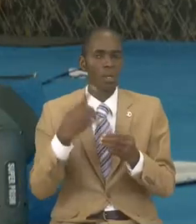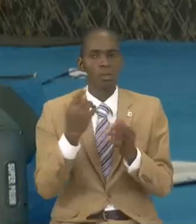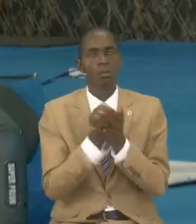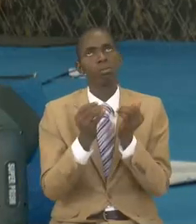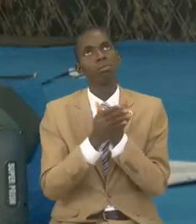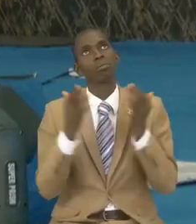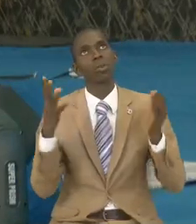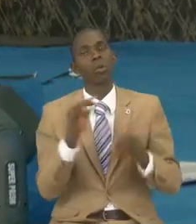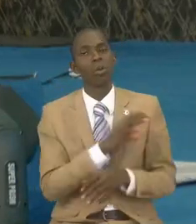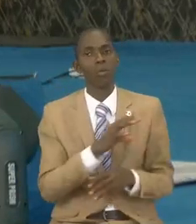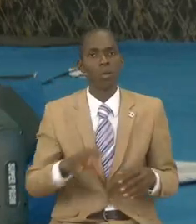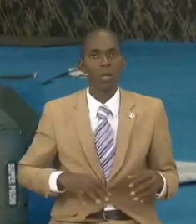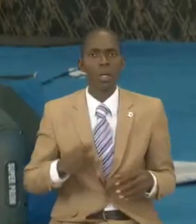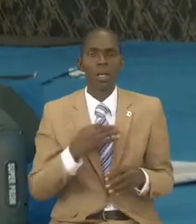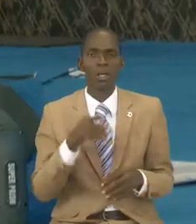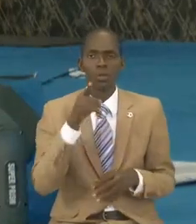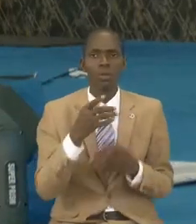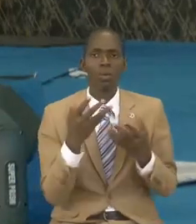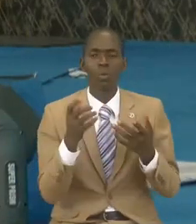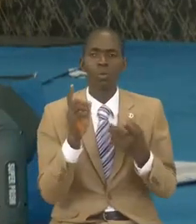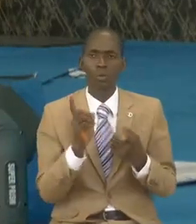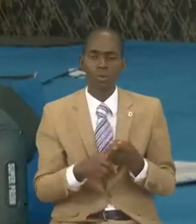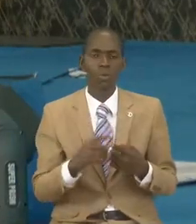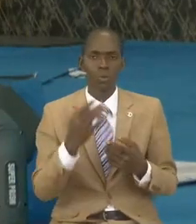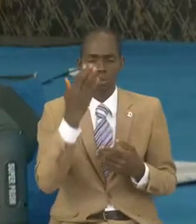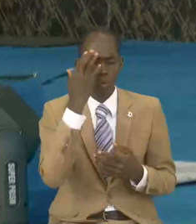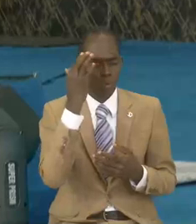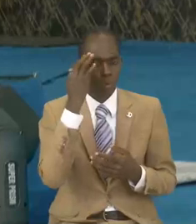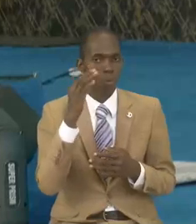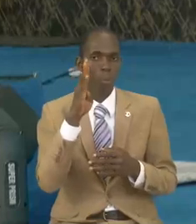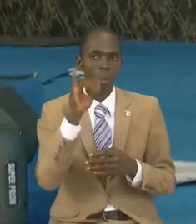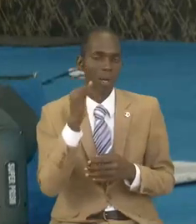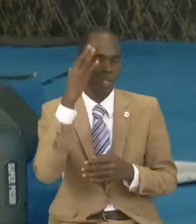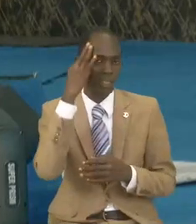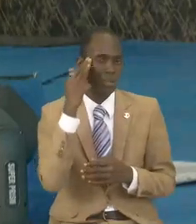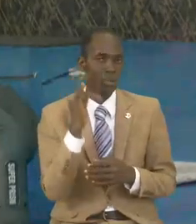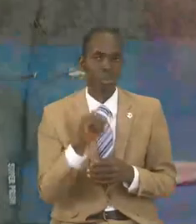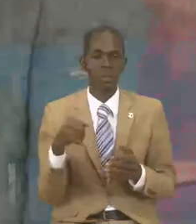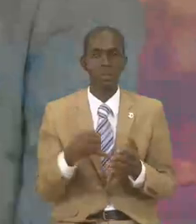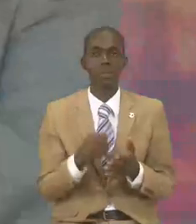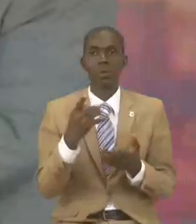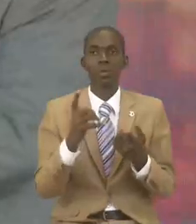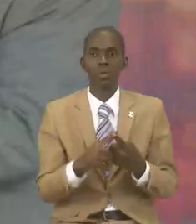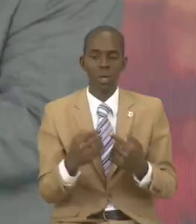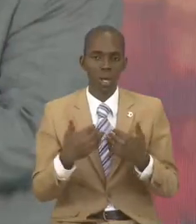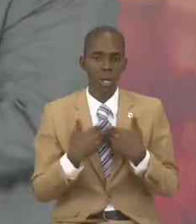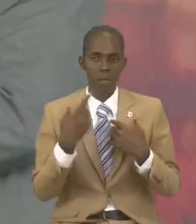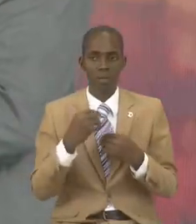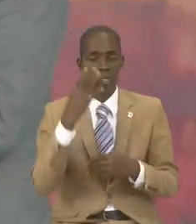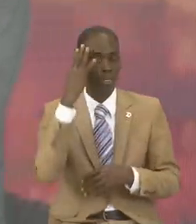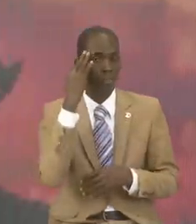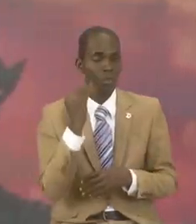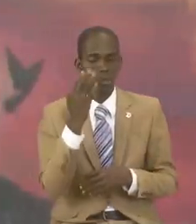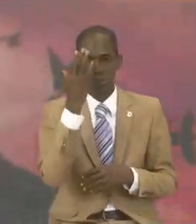de Christ, alors tu voulais connaître par expérience, tu voulais avoir